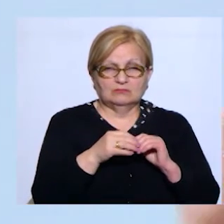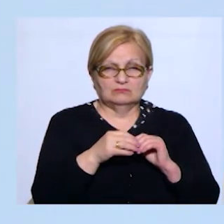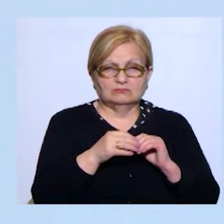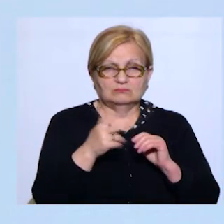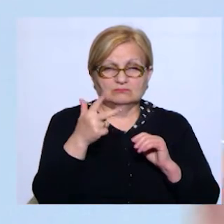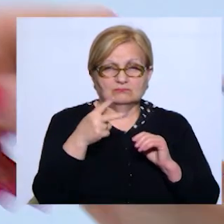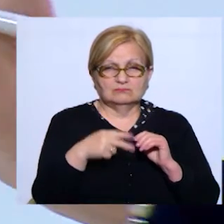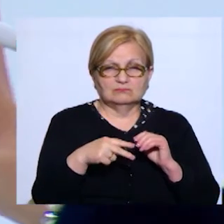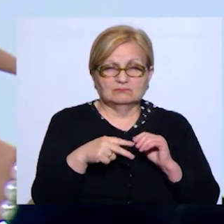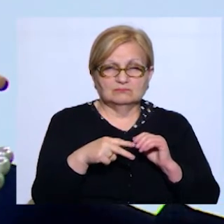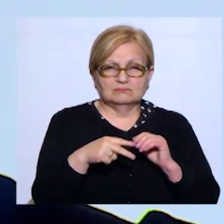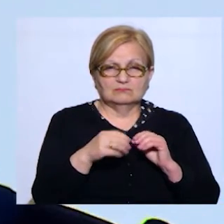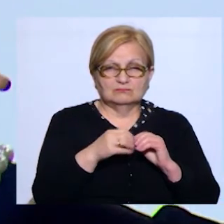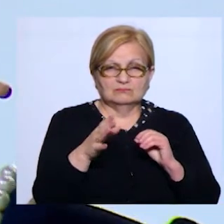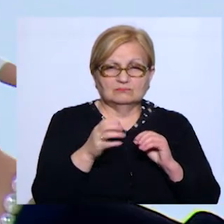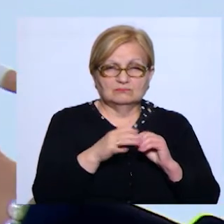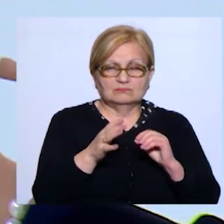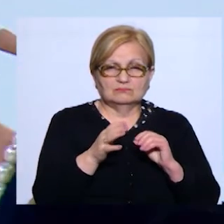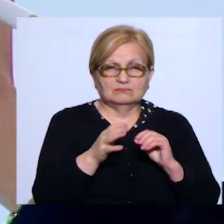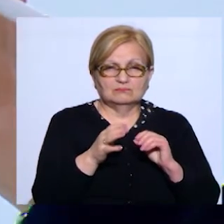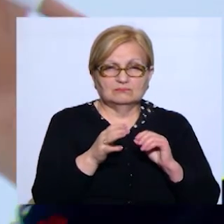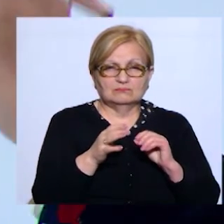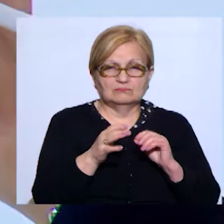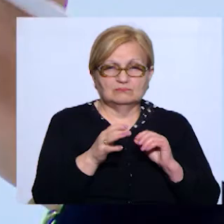3 მეოცედი არის 15%,